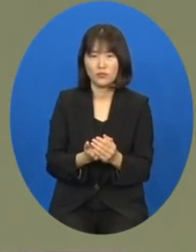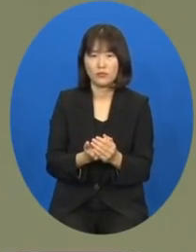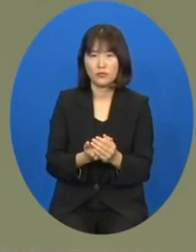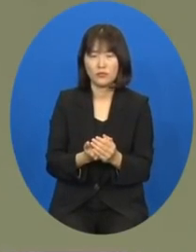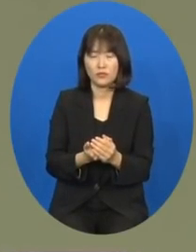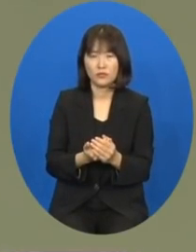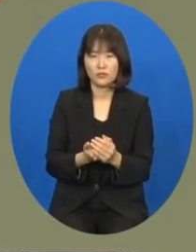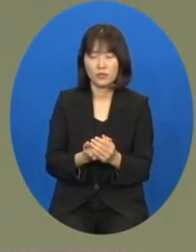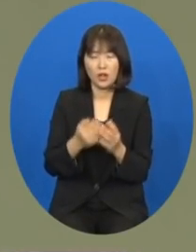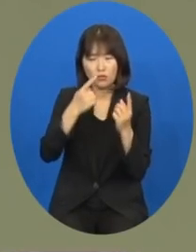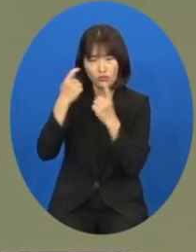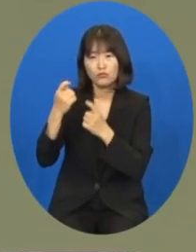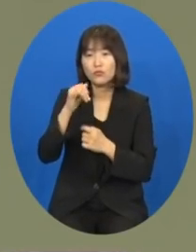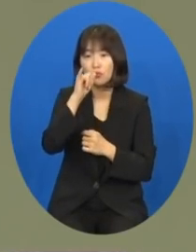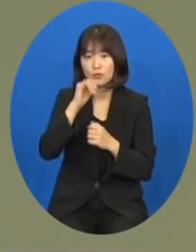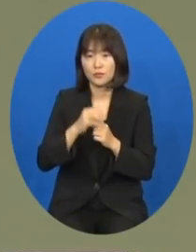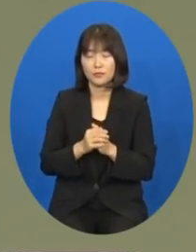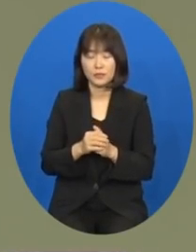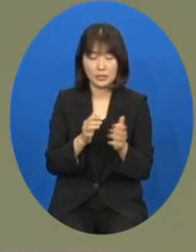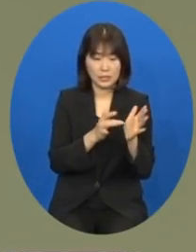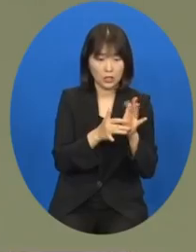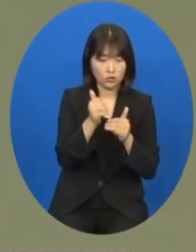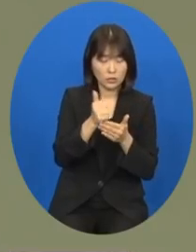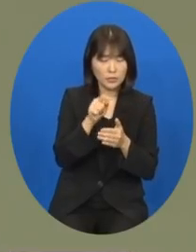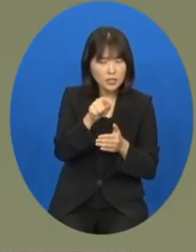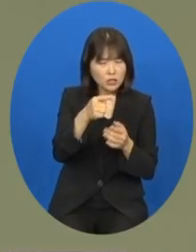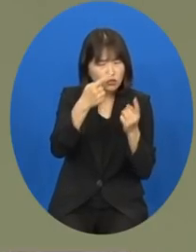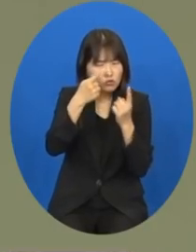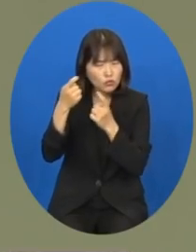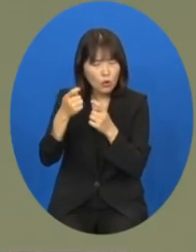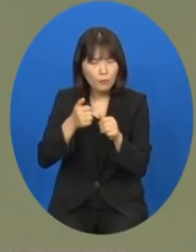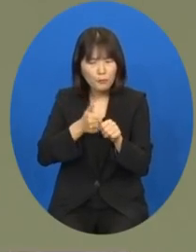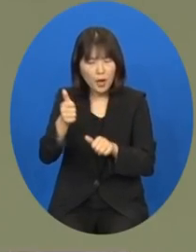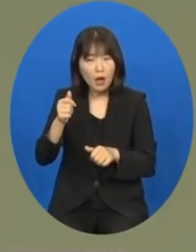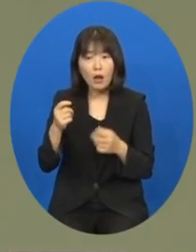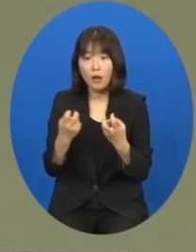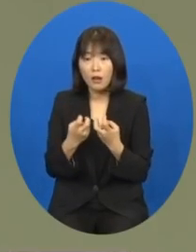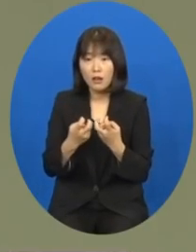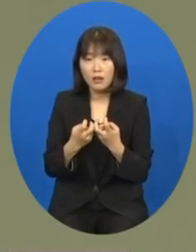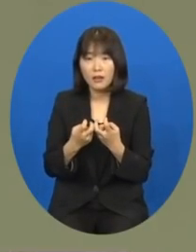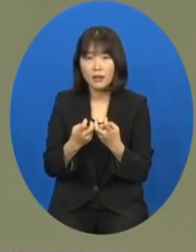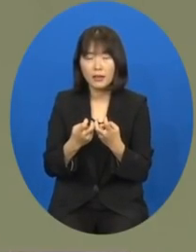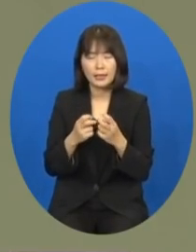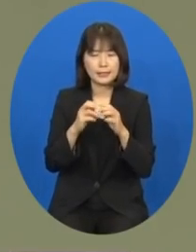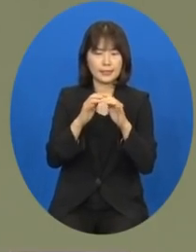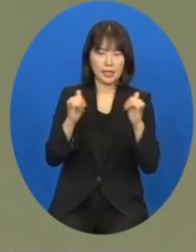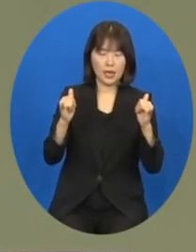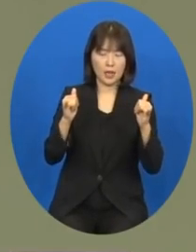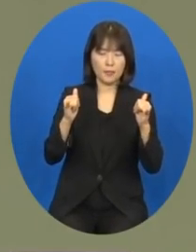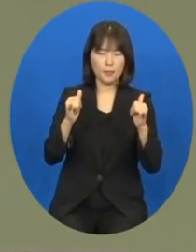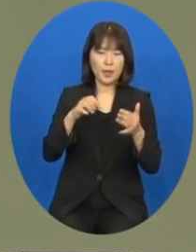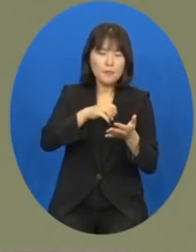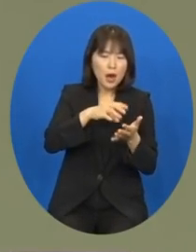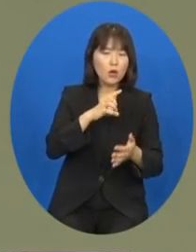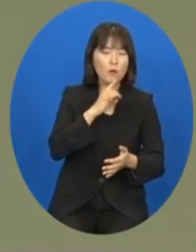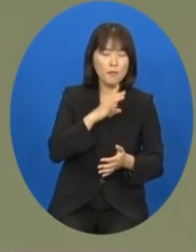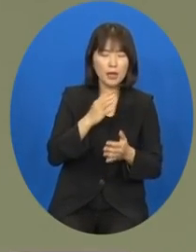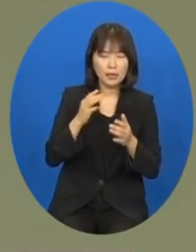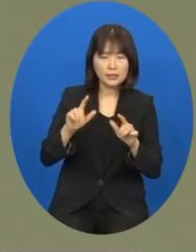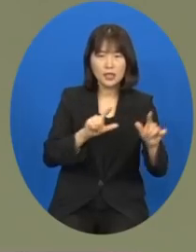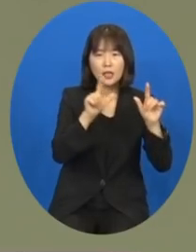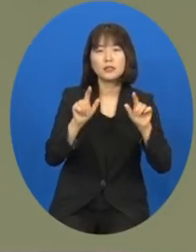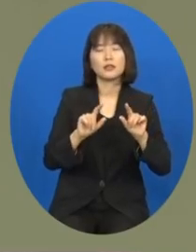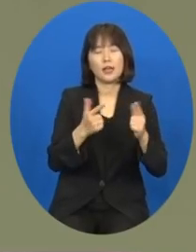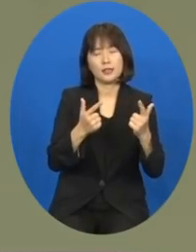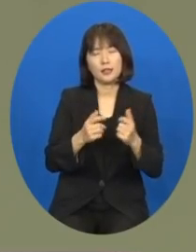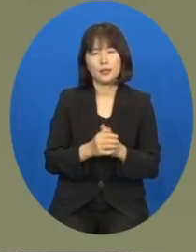예수님이 그 유혹을 어떻게 얘기 시죠 사람이 빵으로 만 사는 것은 다 그 얘기는 빵이 중요하지